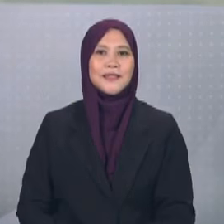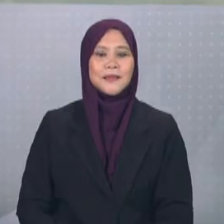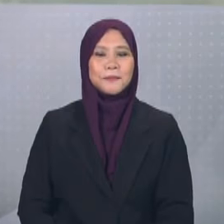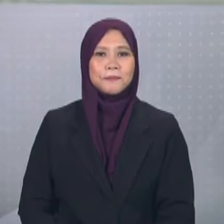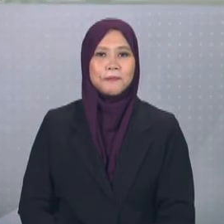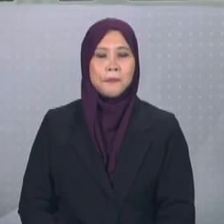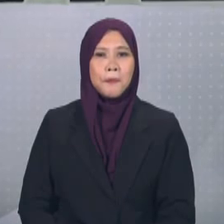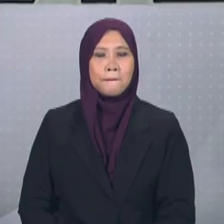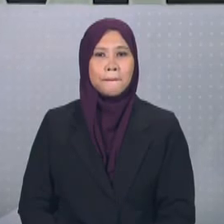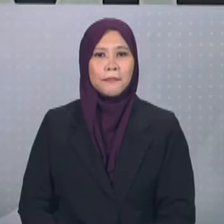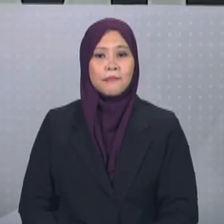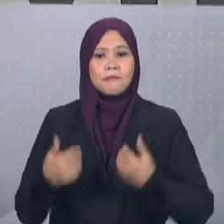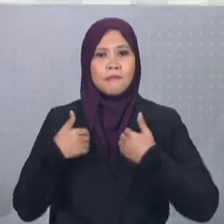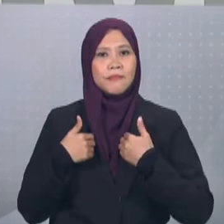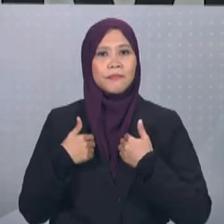Bahawa terdapat